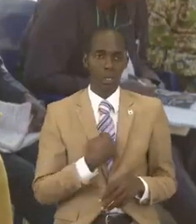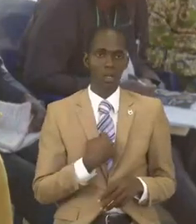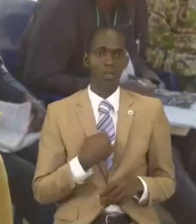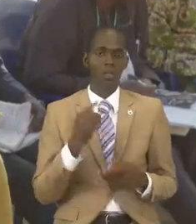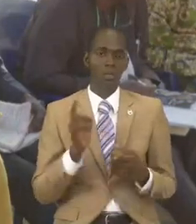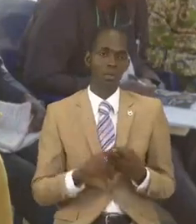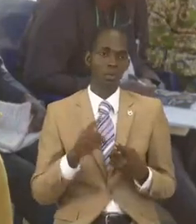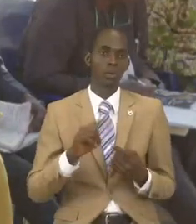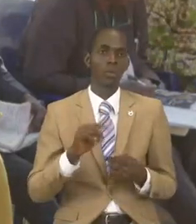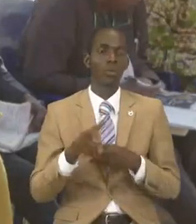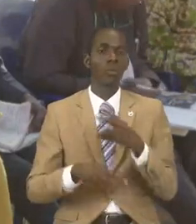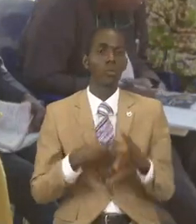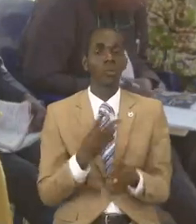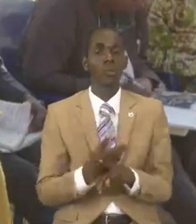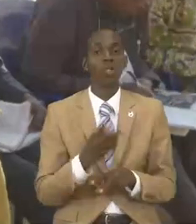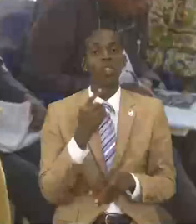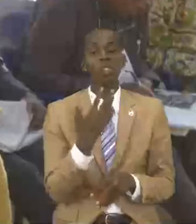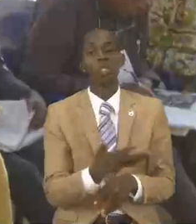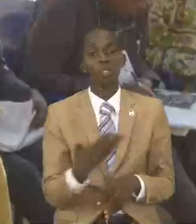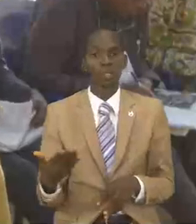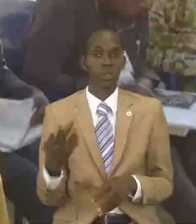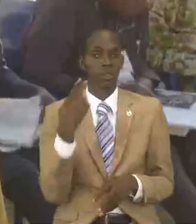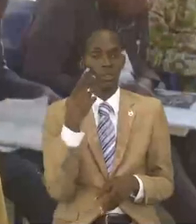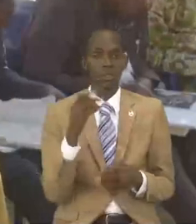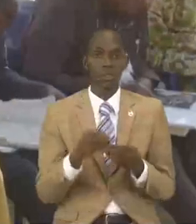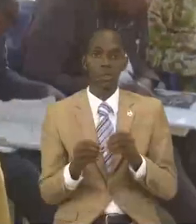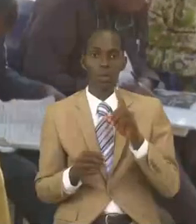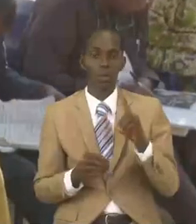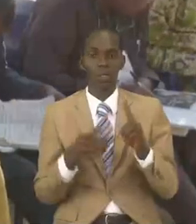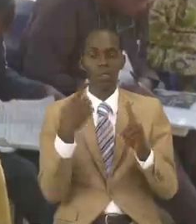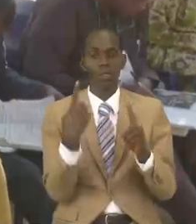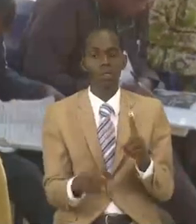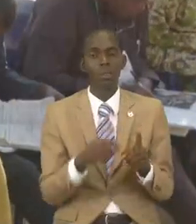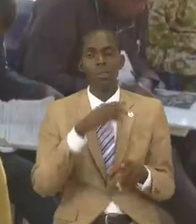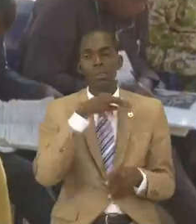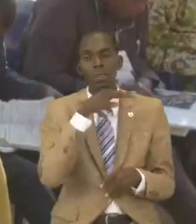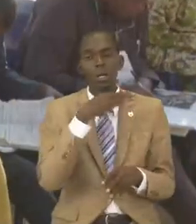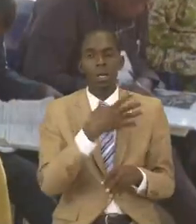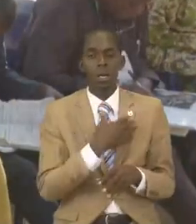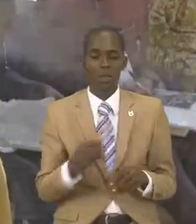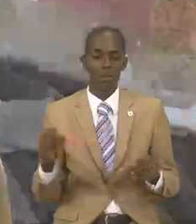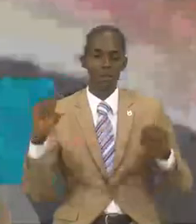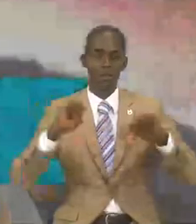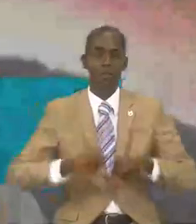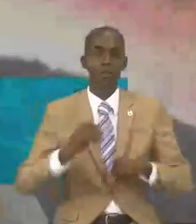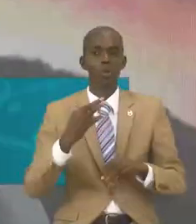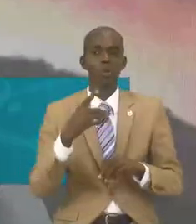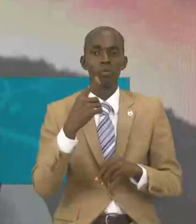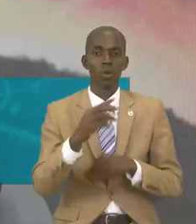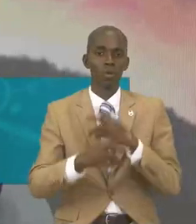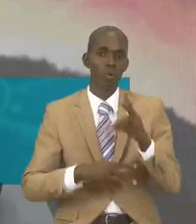comme je le suis pour le monde. Trois éléments, premièrement, la corruption et la condamnation du monde.